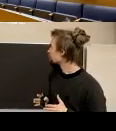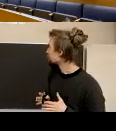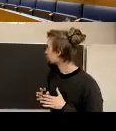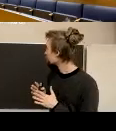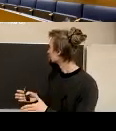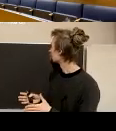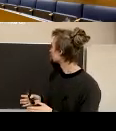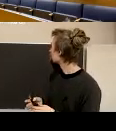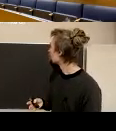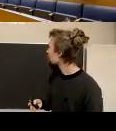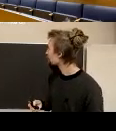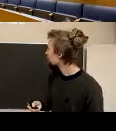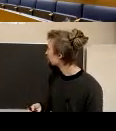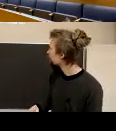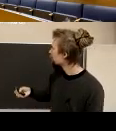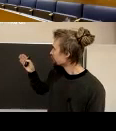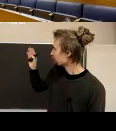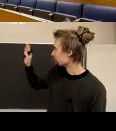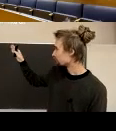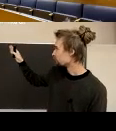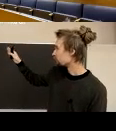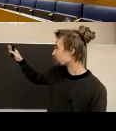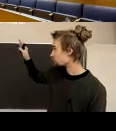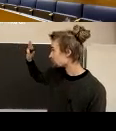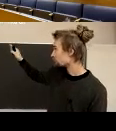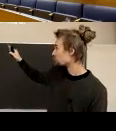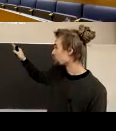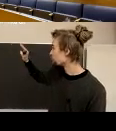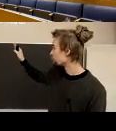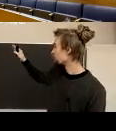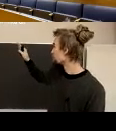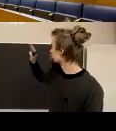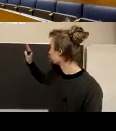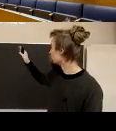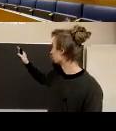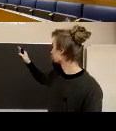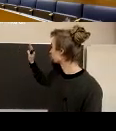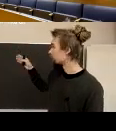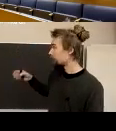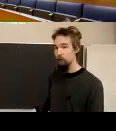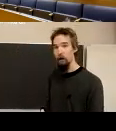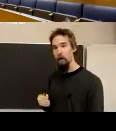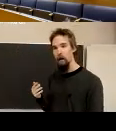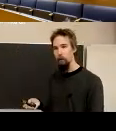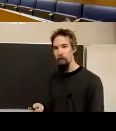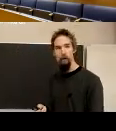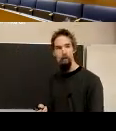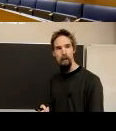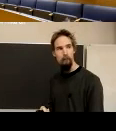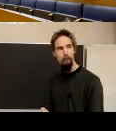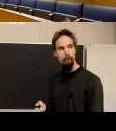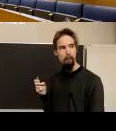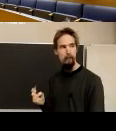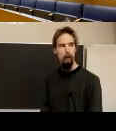niin kuin itsen ylittäviin päämääriin. Ja lisäksi ne voi ehkä tuottaa jonkinlaisia oivalluksia ja ymmärrystä ja tietoa arvoista ja